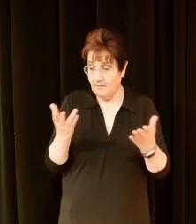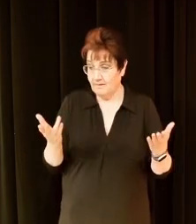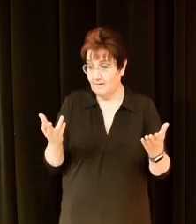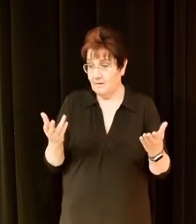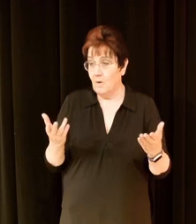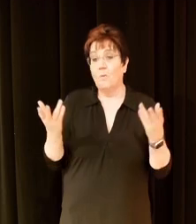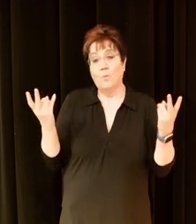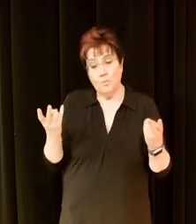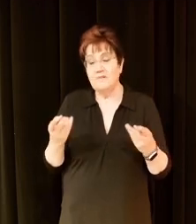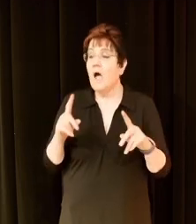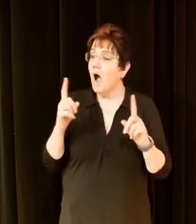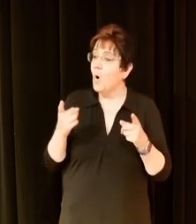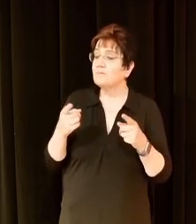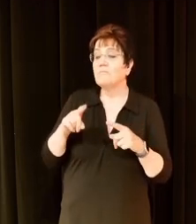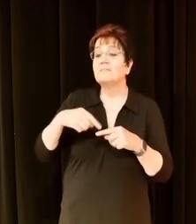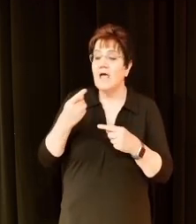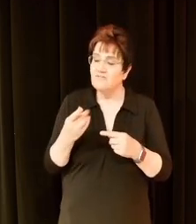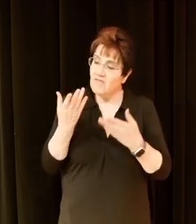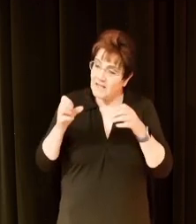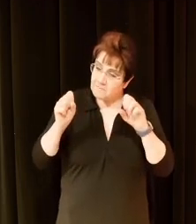im künstlerischen sich das als